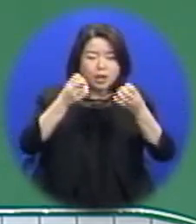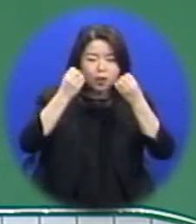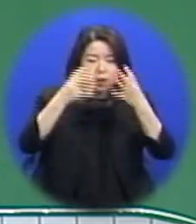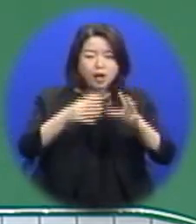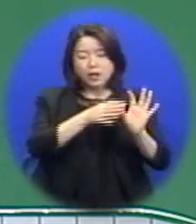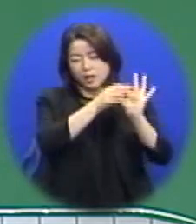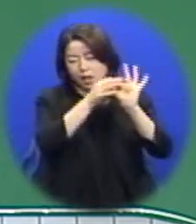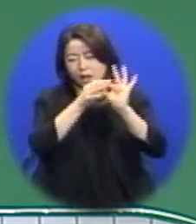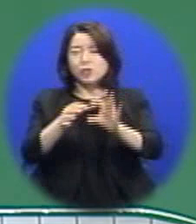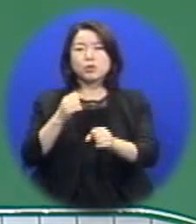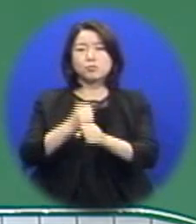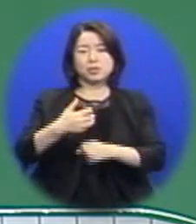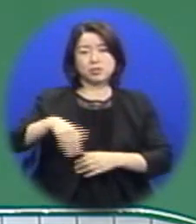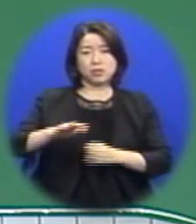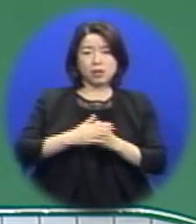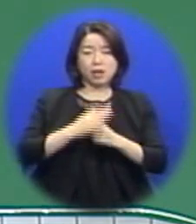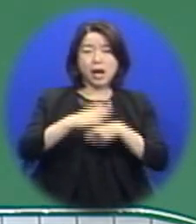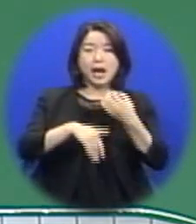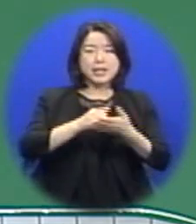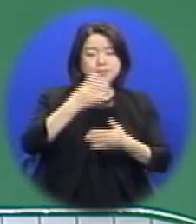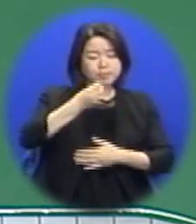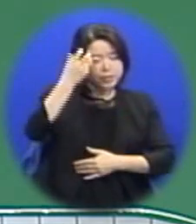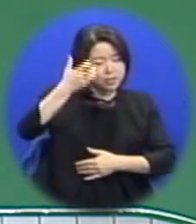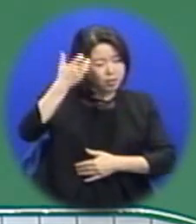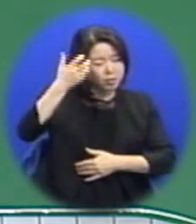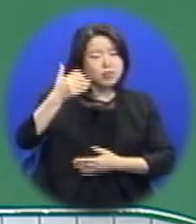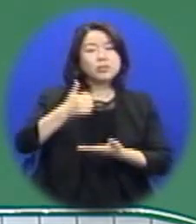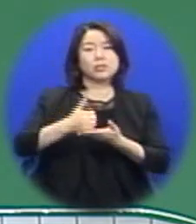가세요. 하나님의 성령으로.